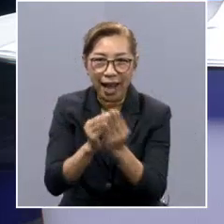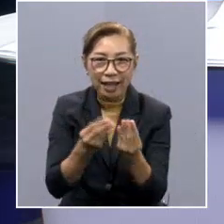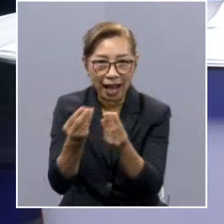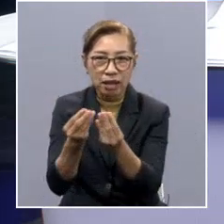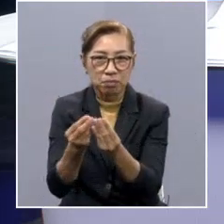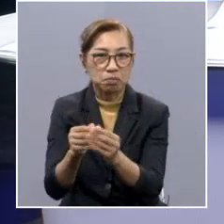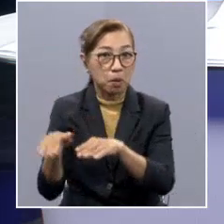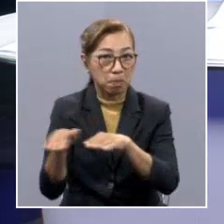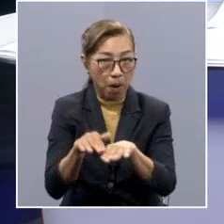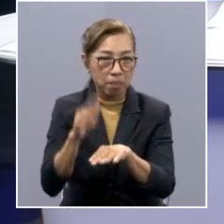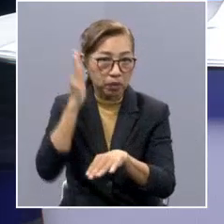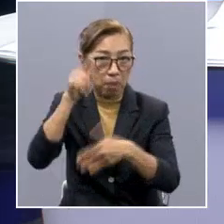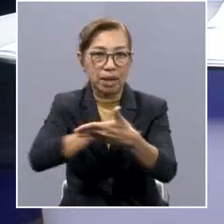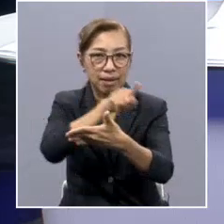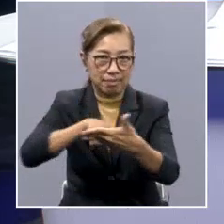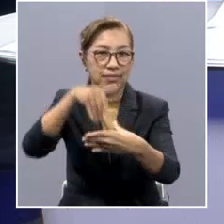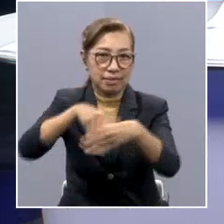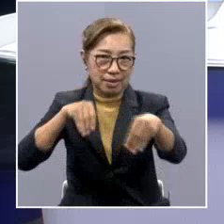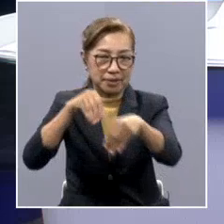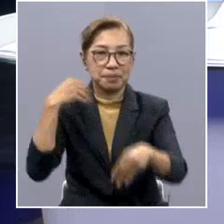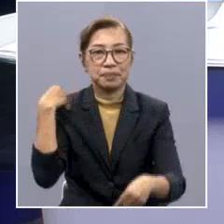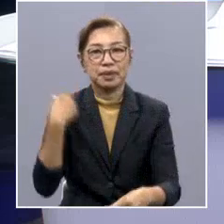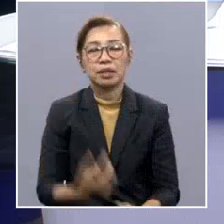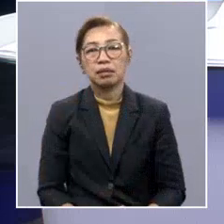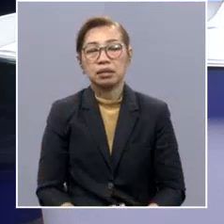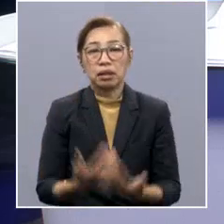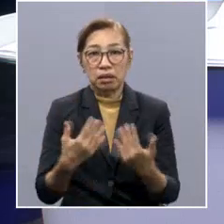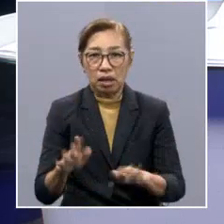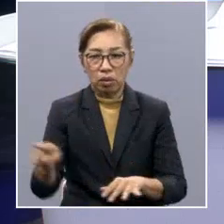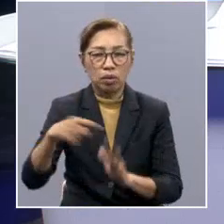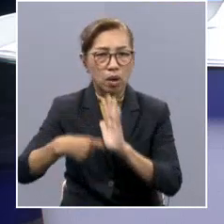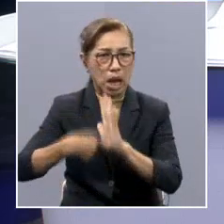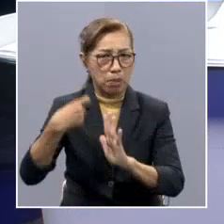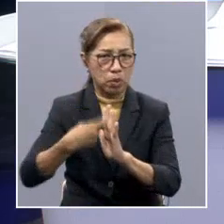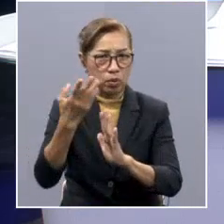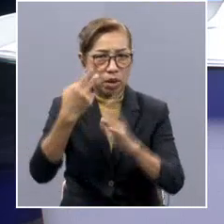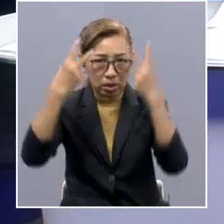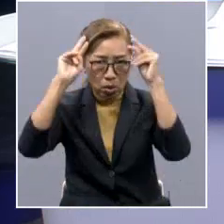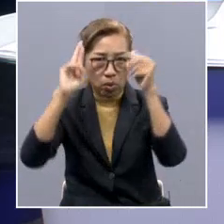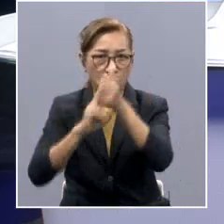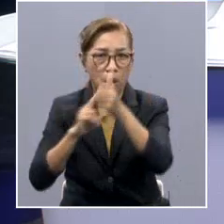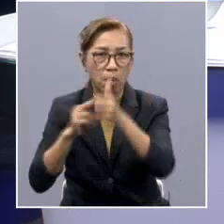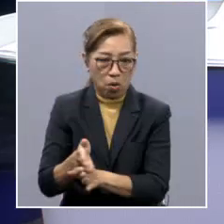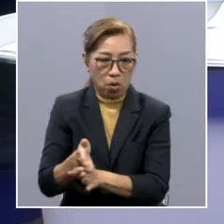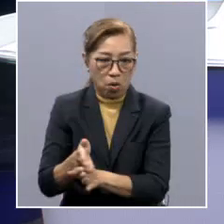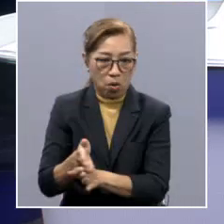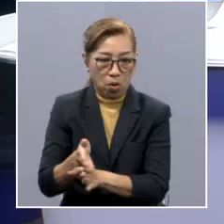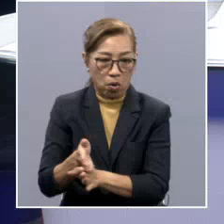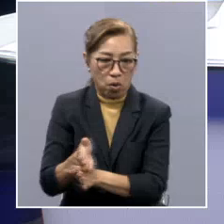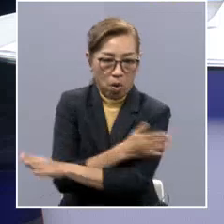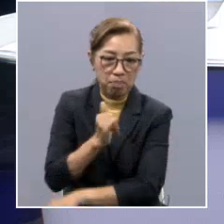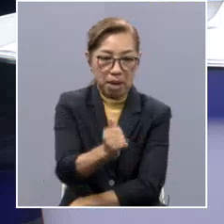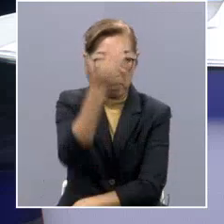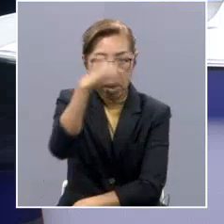ศึกในการเลือกตั้งที่จะเกิดขึ้นอันใกล้นี้เนี่ยนะครับแล้วก็ส่วนหนึ่งที่สาเหตุว่าทำไมพลเอกประวิตรต้องลงพื้นที่นำหน้าไปก่อนเนี่ยก็เ